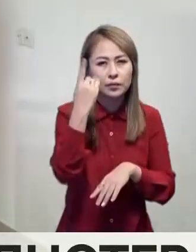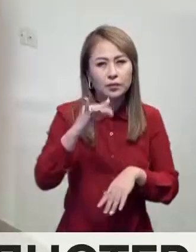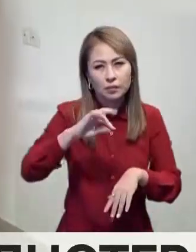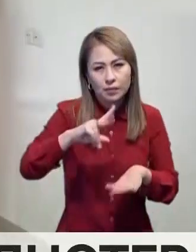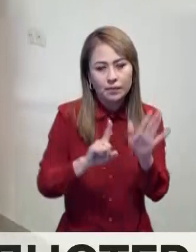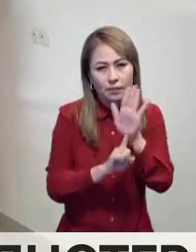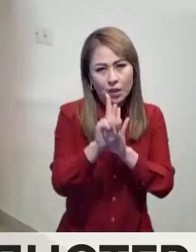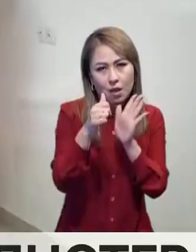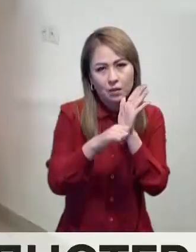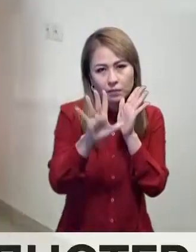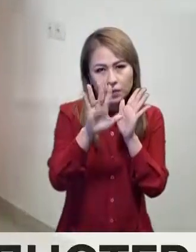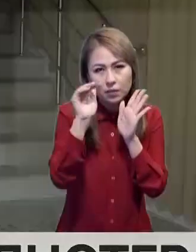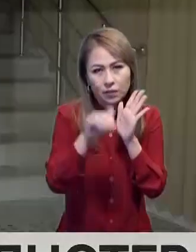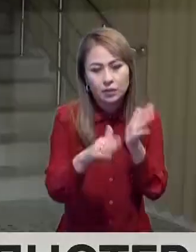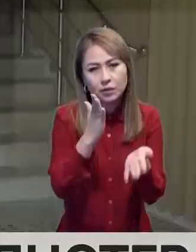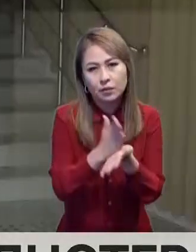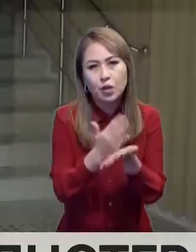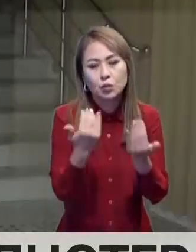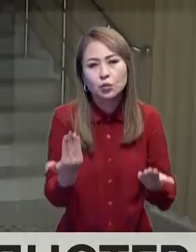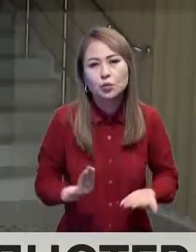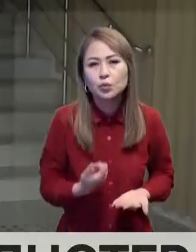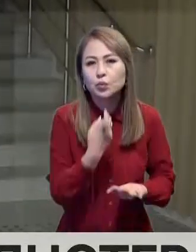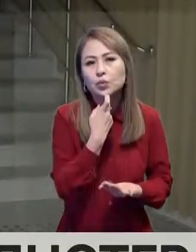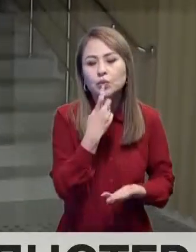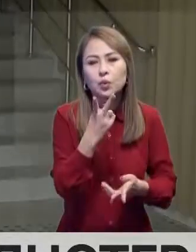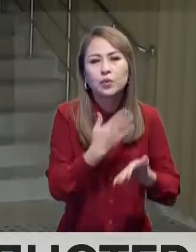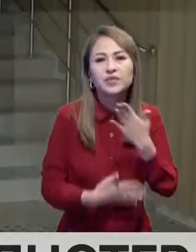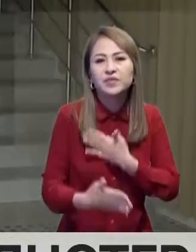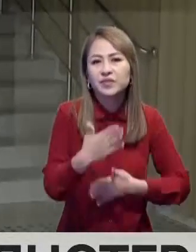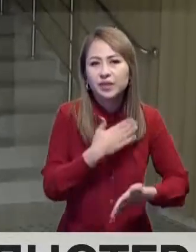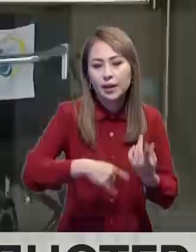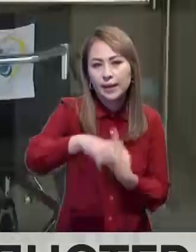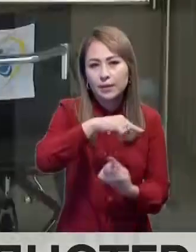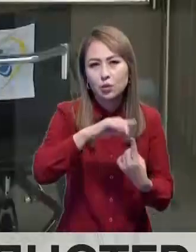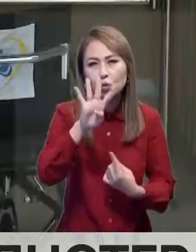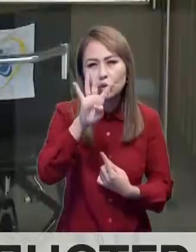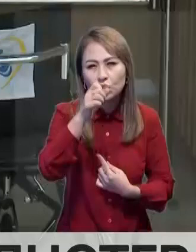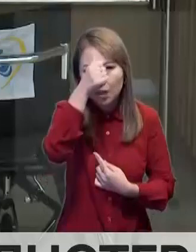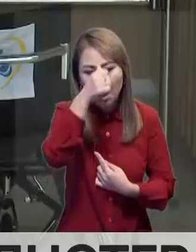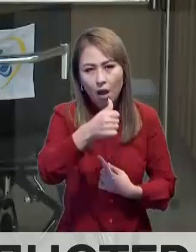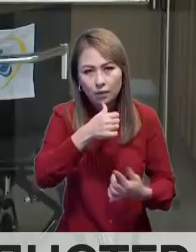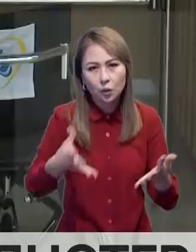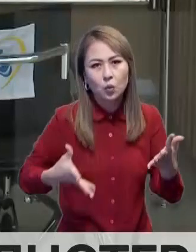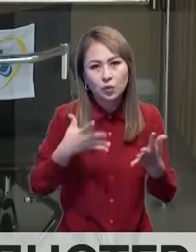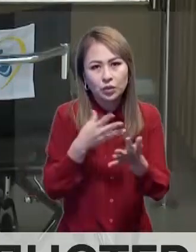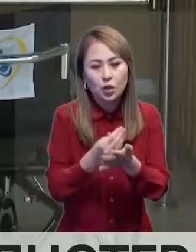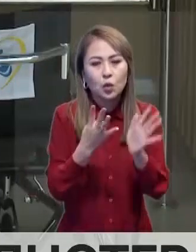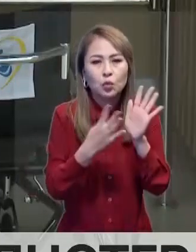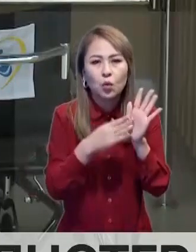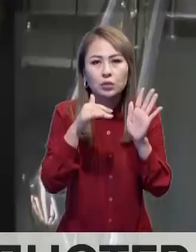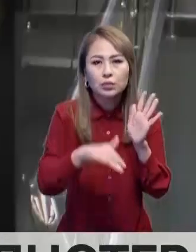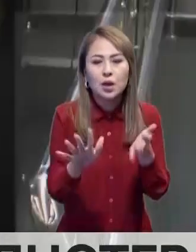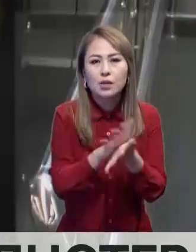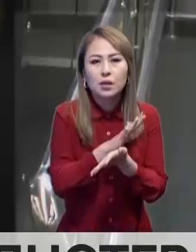бастап 65 мың теңгені құрайды. Тұрмысы төмен мүгедектігі бар кәсіпкерлерге 400 айлық есептік көрсеткіш көлеміне дейін 9 мыңнан астам